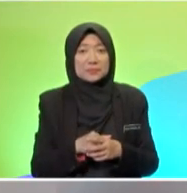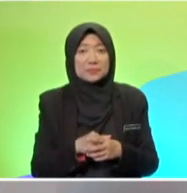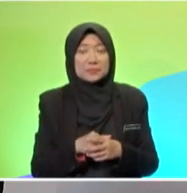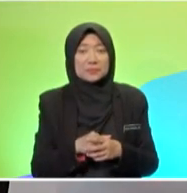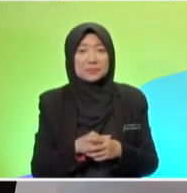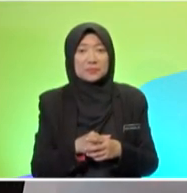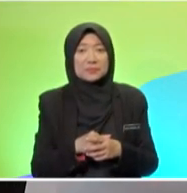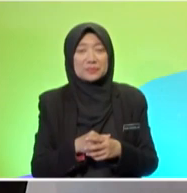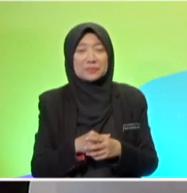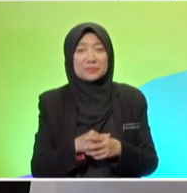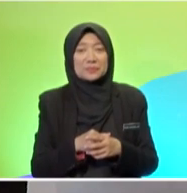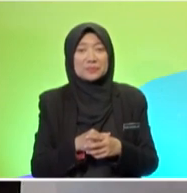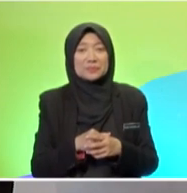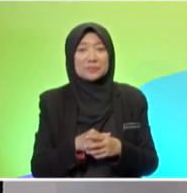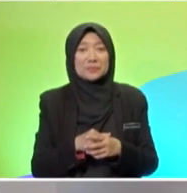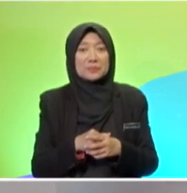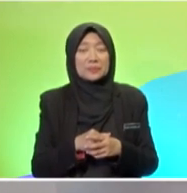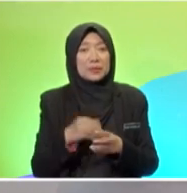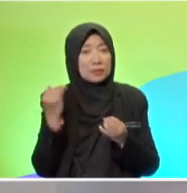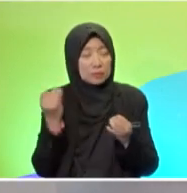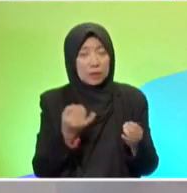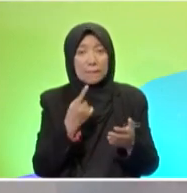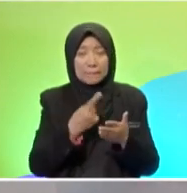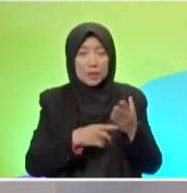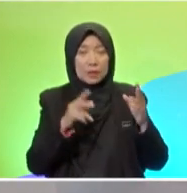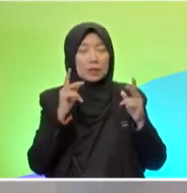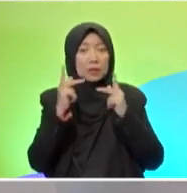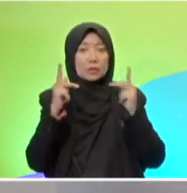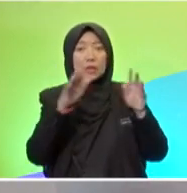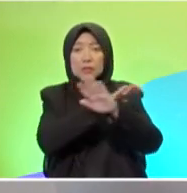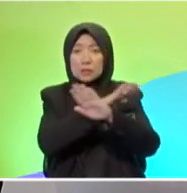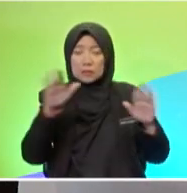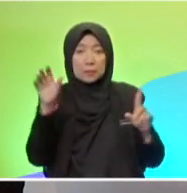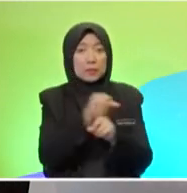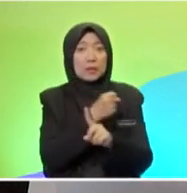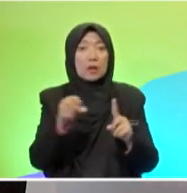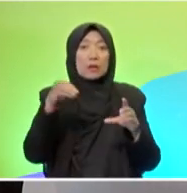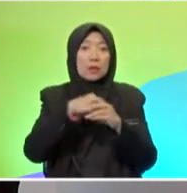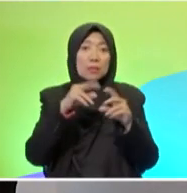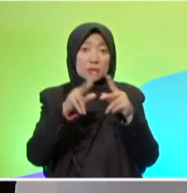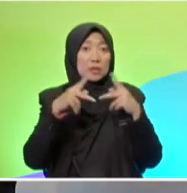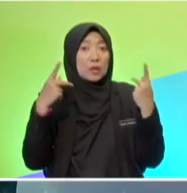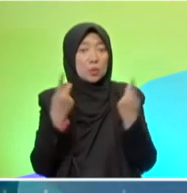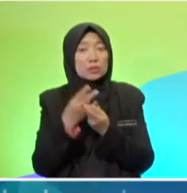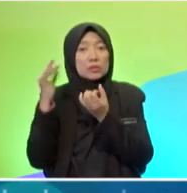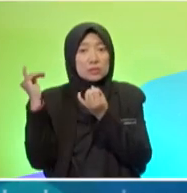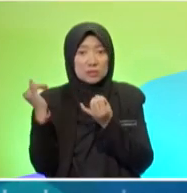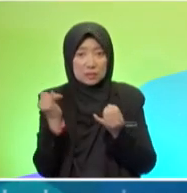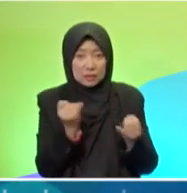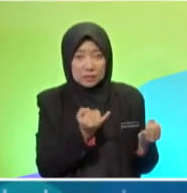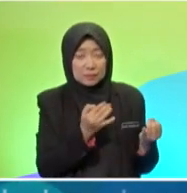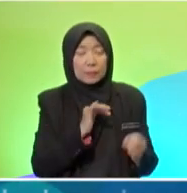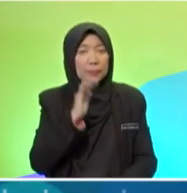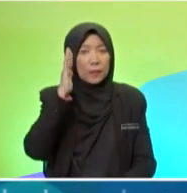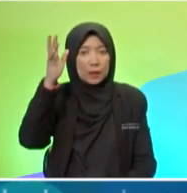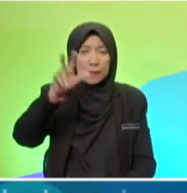jawab Soalnya nih peci Silet kan apa yang kayak Cina kata tidak kepada kendaraan dalam keluarga silakan kecil saya akan